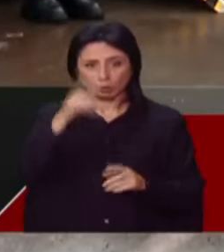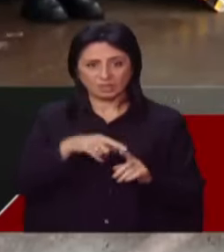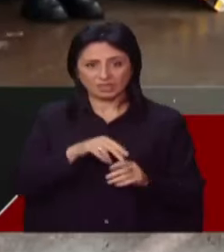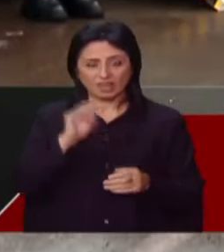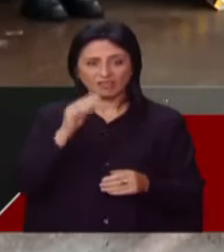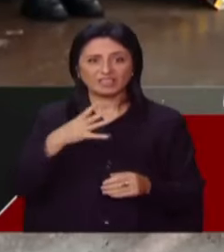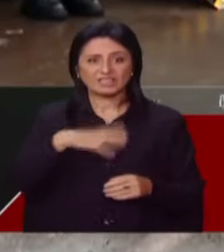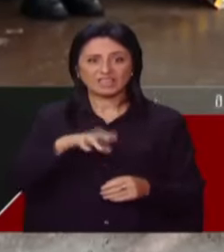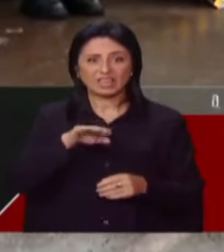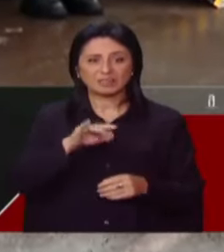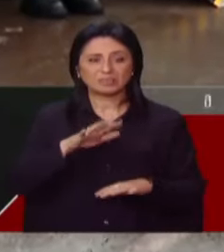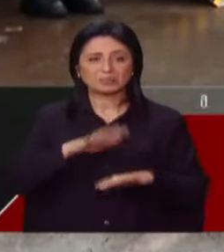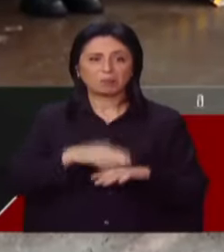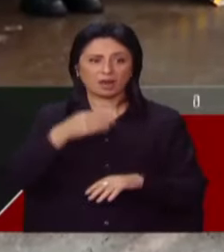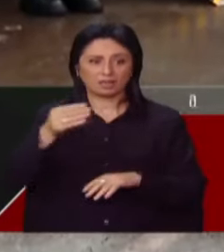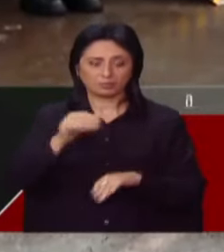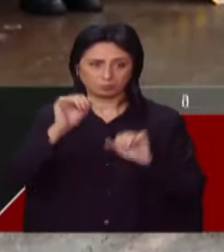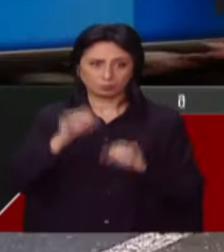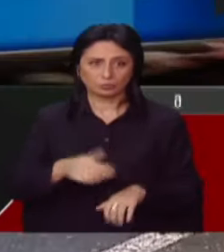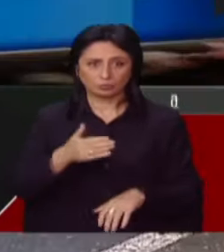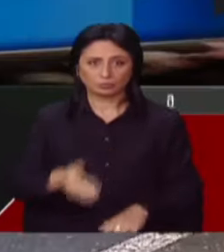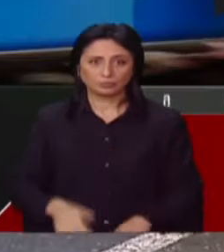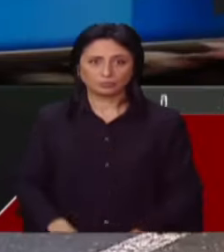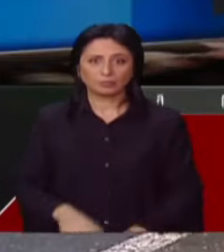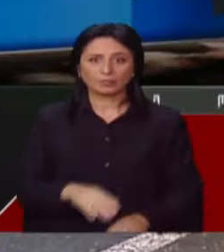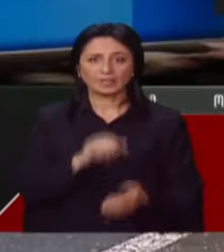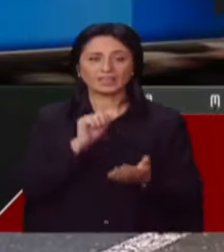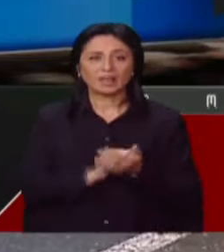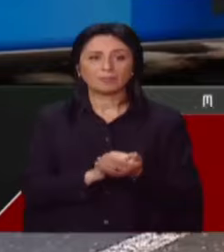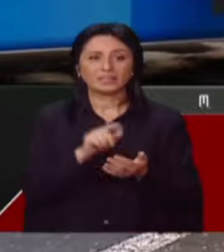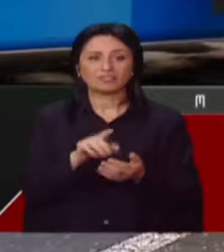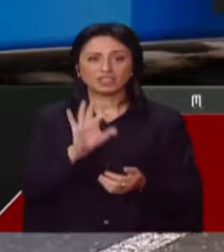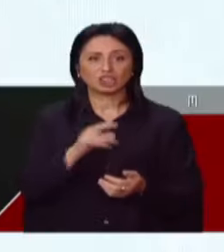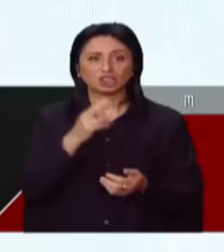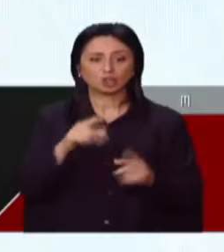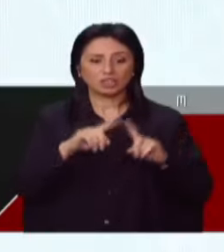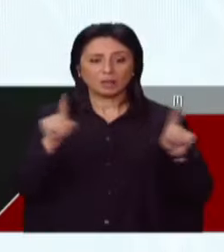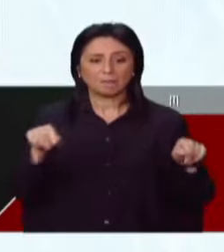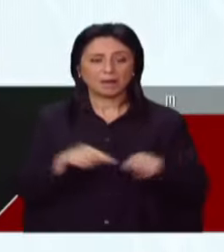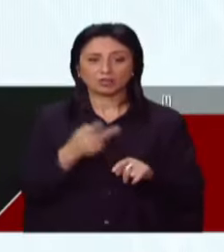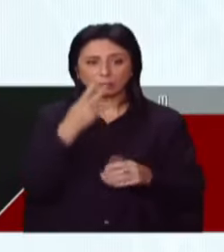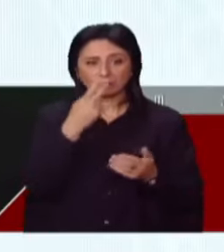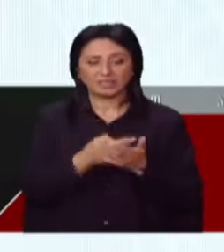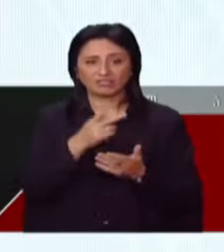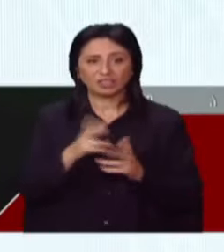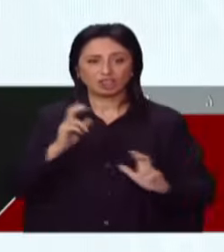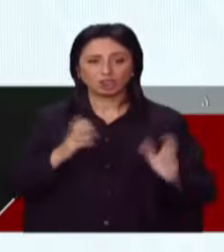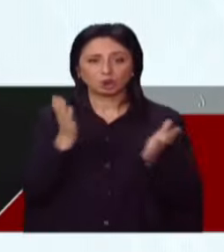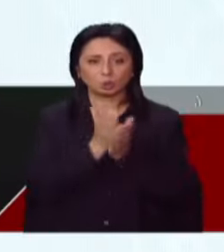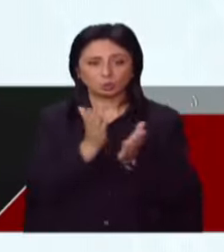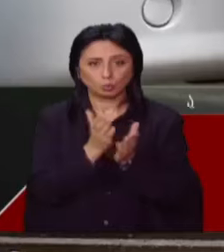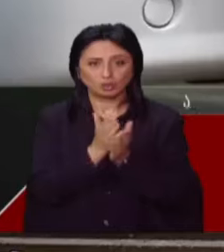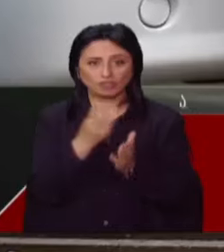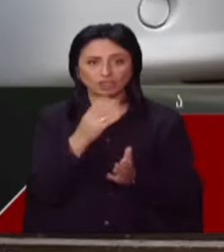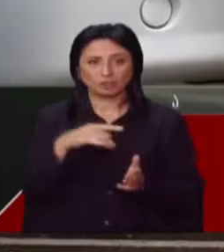ქარდით საქართველოს და თბილისის ბანკის ბარათებით იქნება შესაძლებელი. დამტკიცებულია სოციალური პაკეტიც, რომლის მიხედვითაც სტუდენტებისთვის